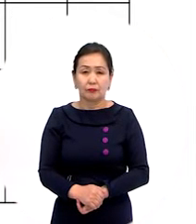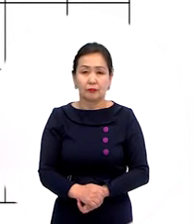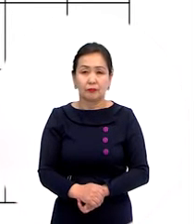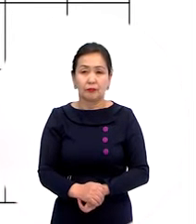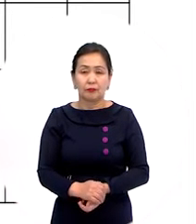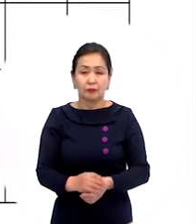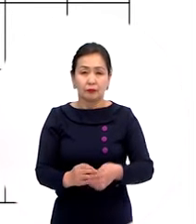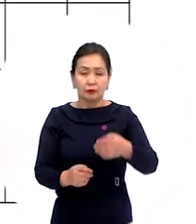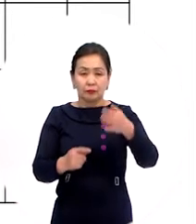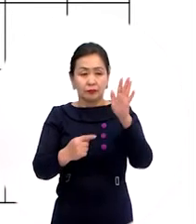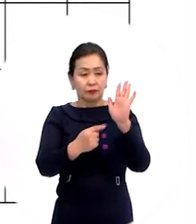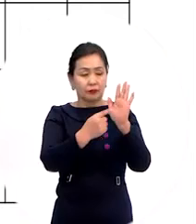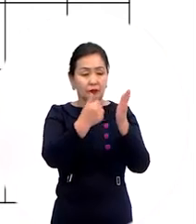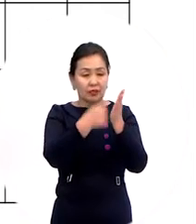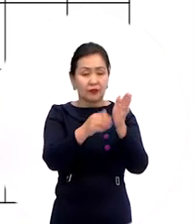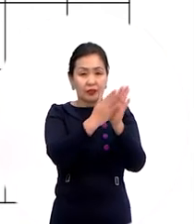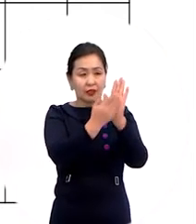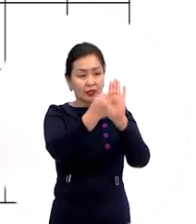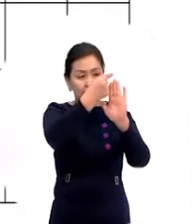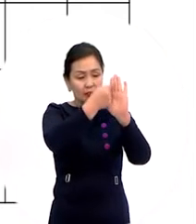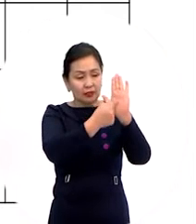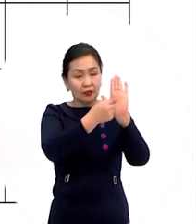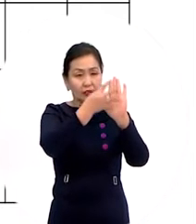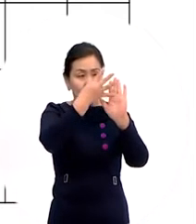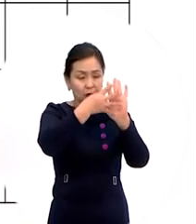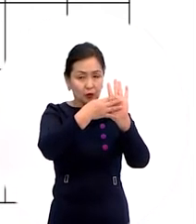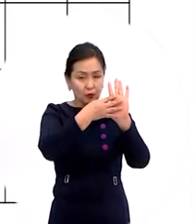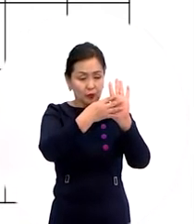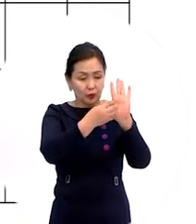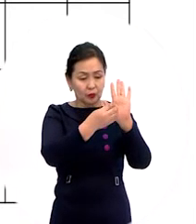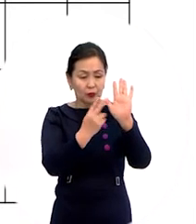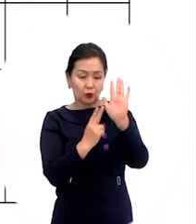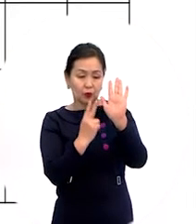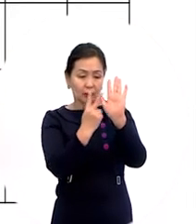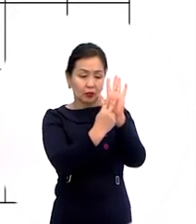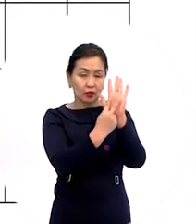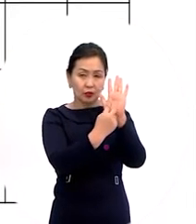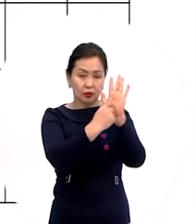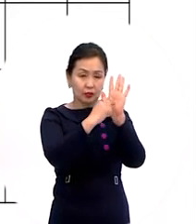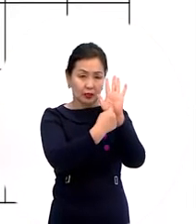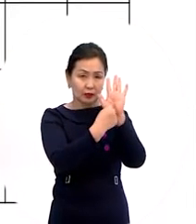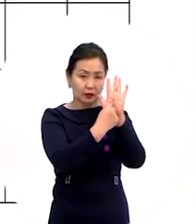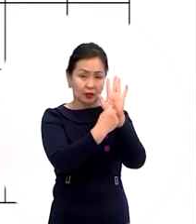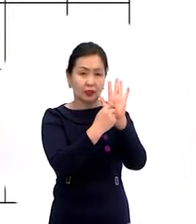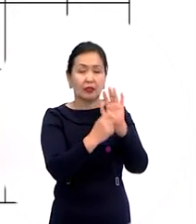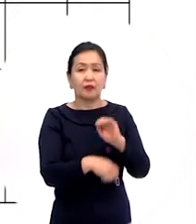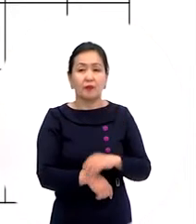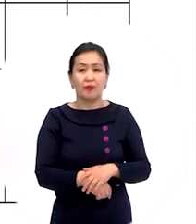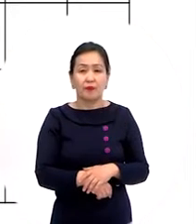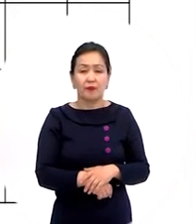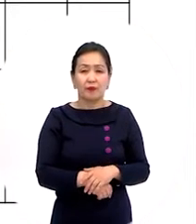Нэг, хоёр, гурав, дөрөв нүд мөрийн гихнээс 2 нүд тоолоод цэг